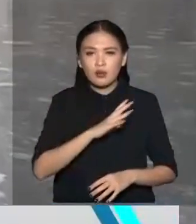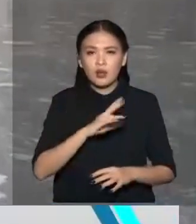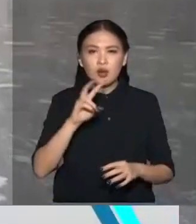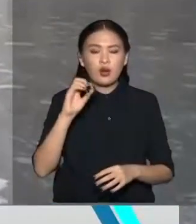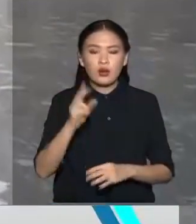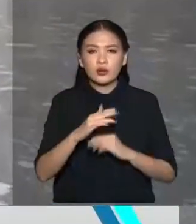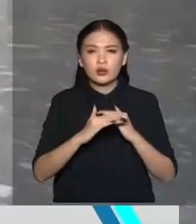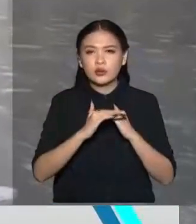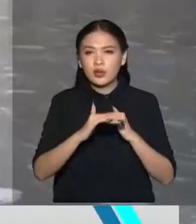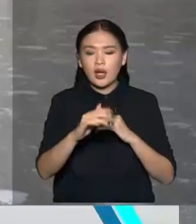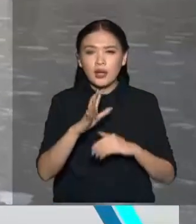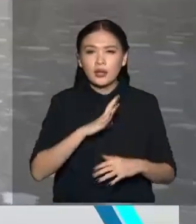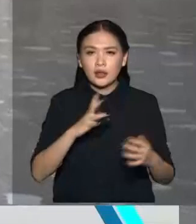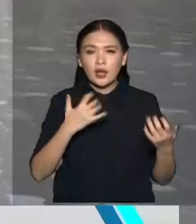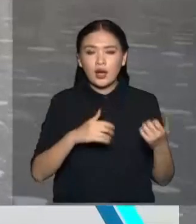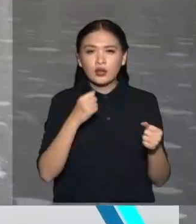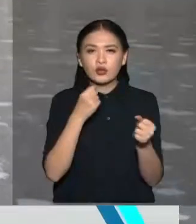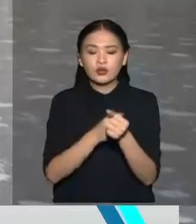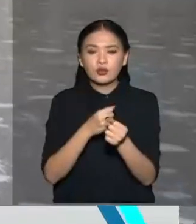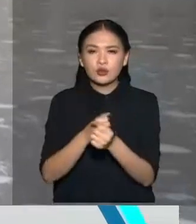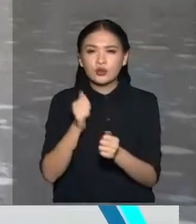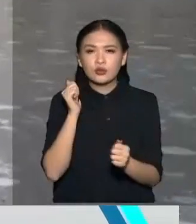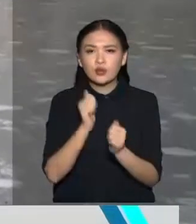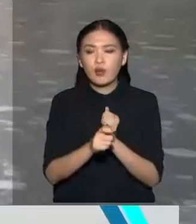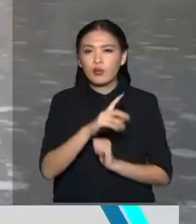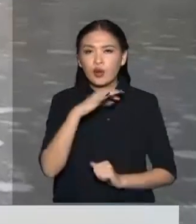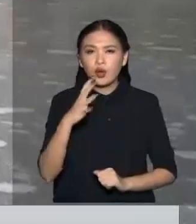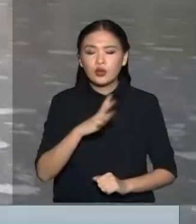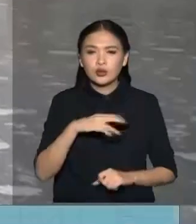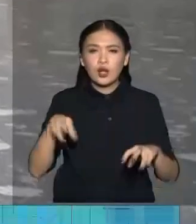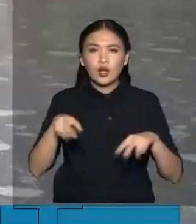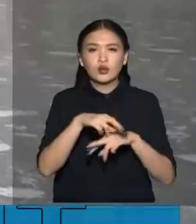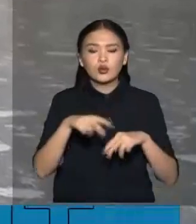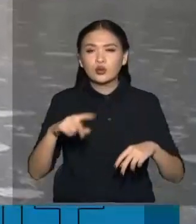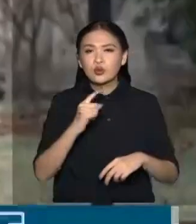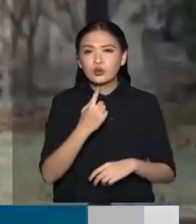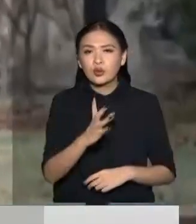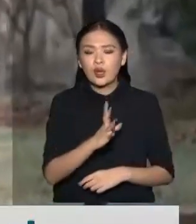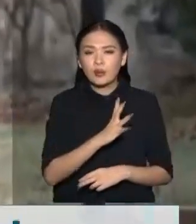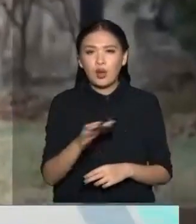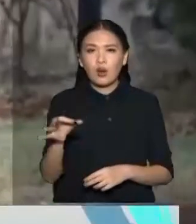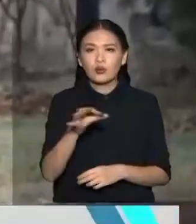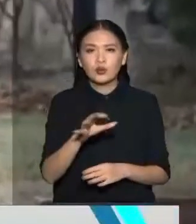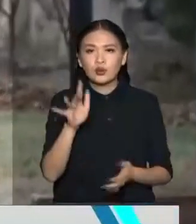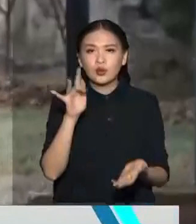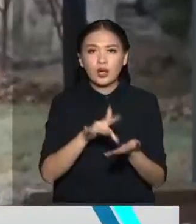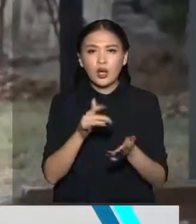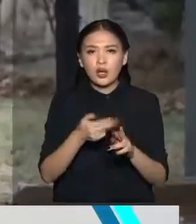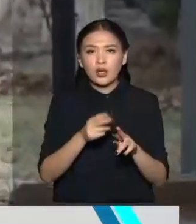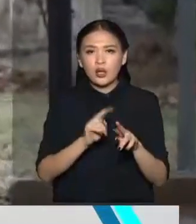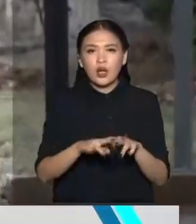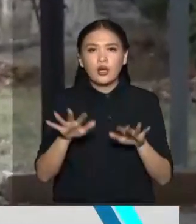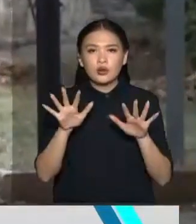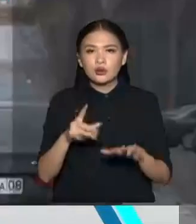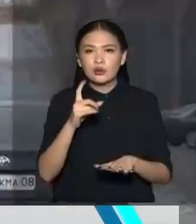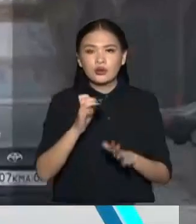айналды. Салдарынан Таразда жол апаты жиілеп, тұрғындардың жүріп тұруы қиынға соқты. Облыс орталығында көктайғақтың салдарынан